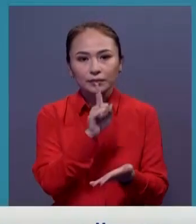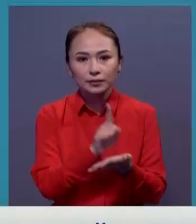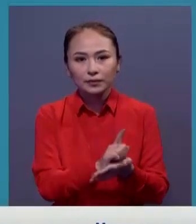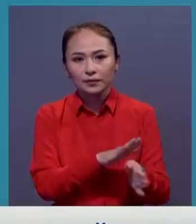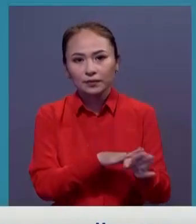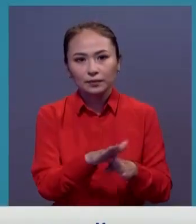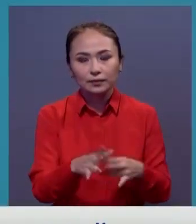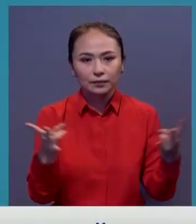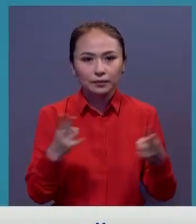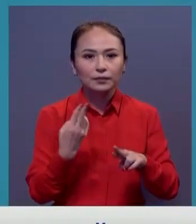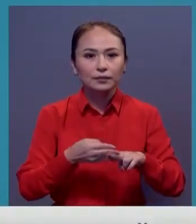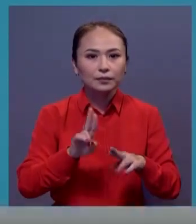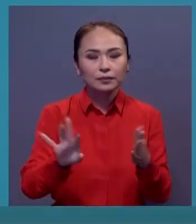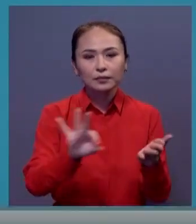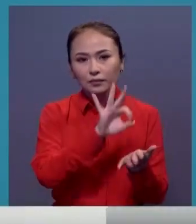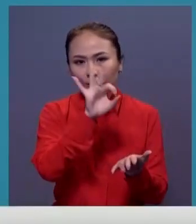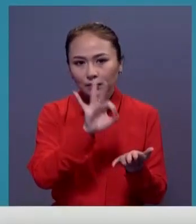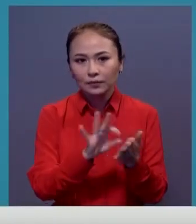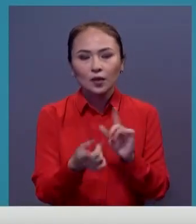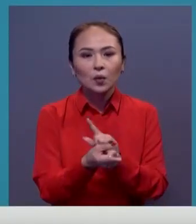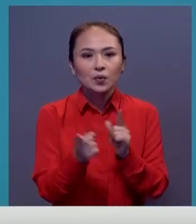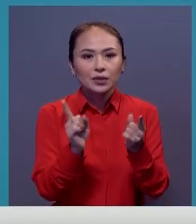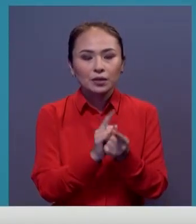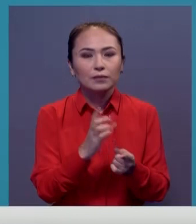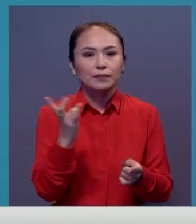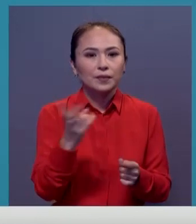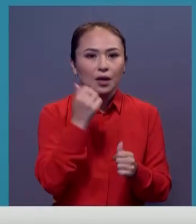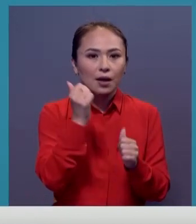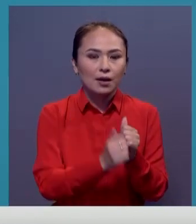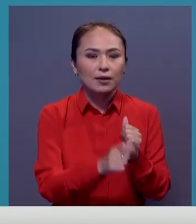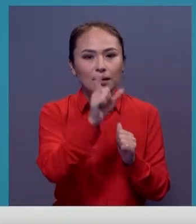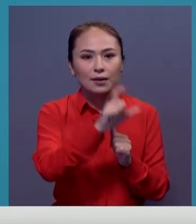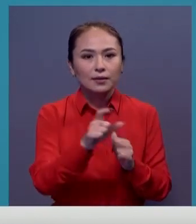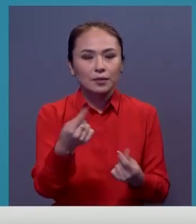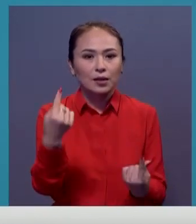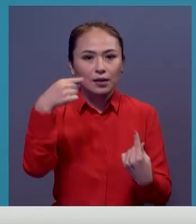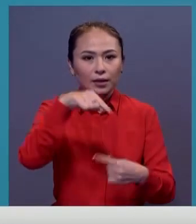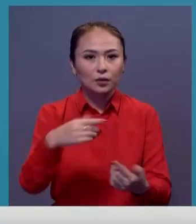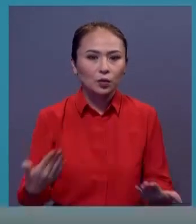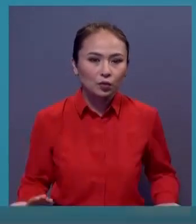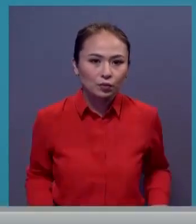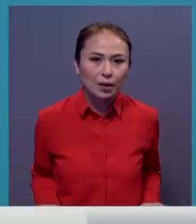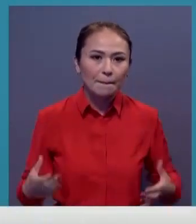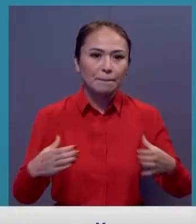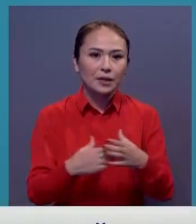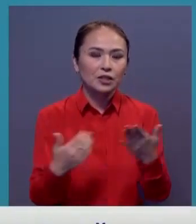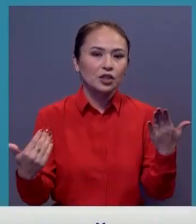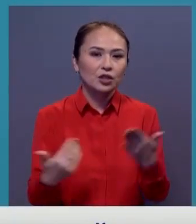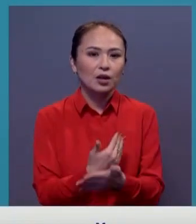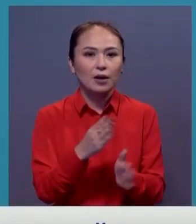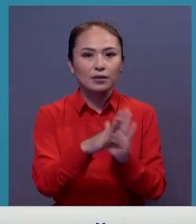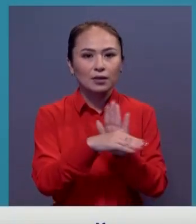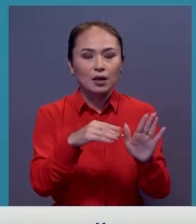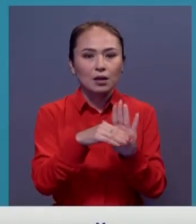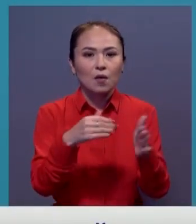жүзеге асыру керек. Сол мақсатта өзгерістер жолы әр азаматқа лайықты өмір атты партияның жаңа сайлау алды